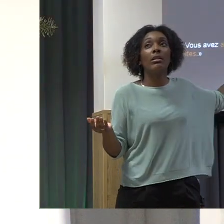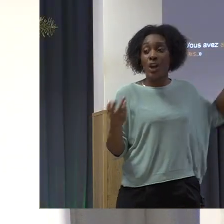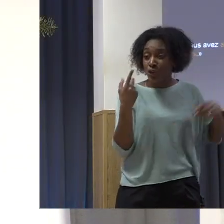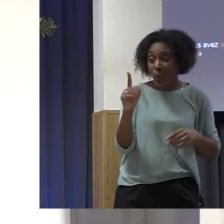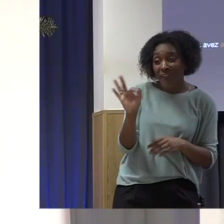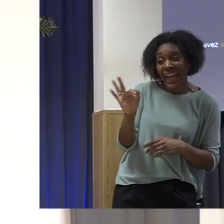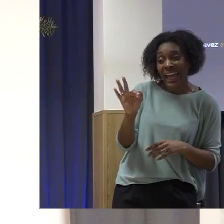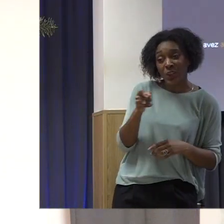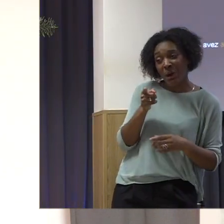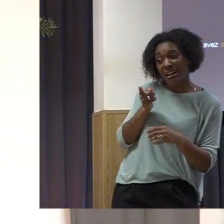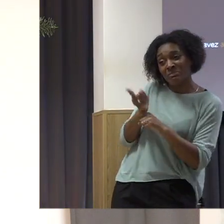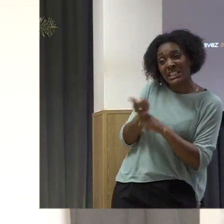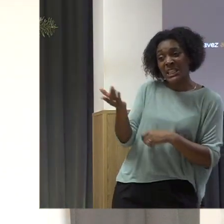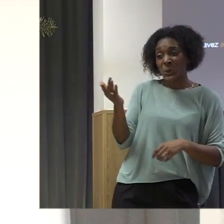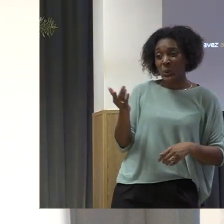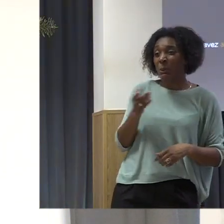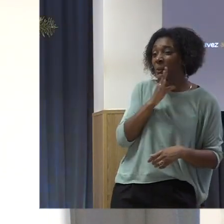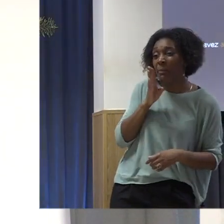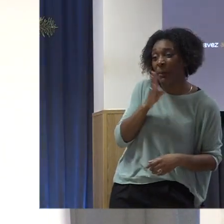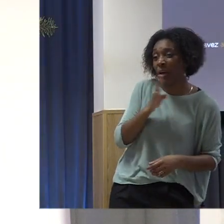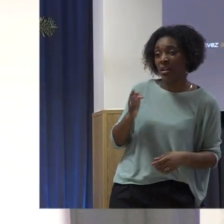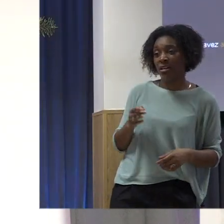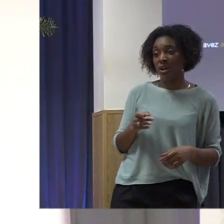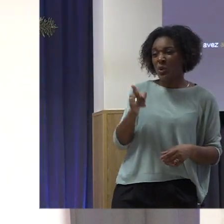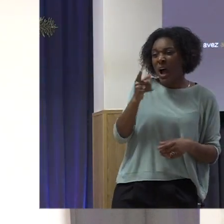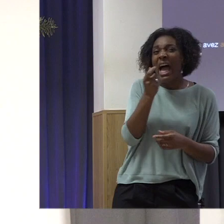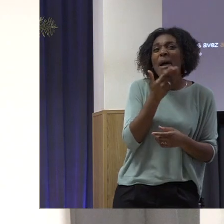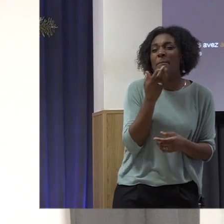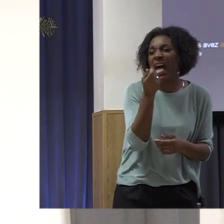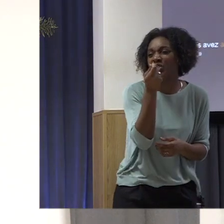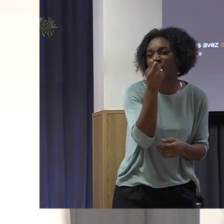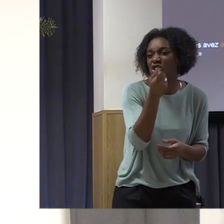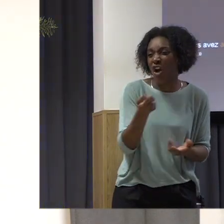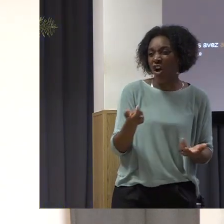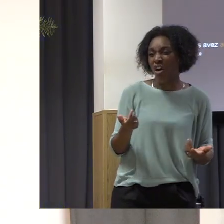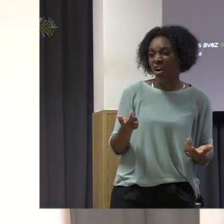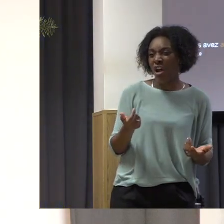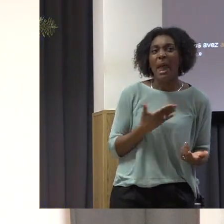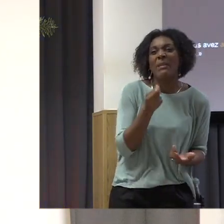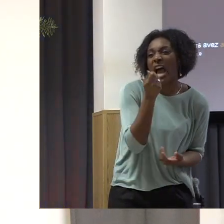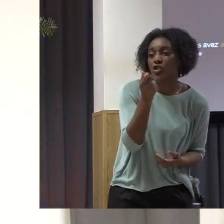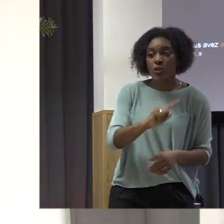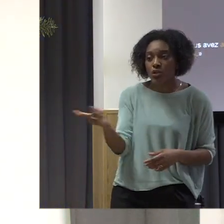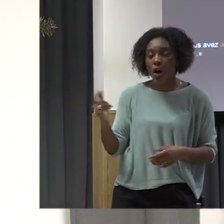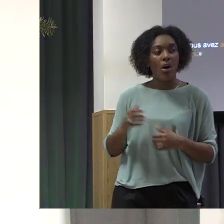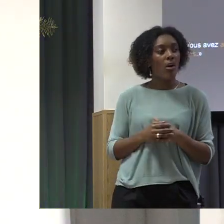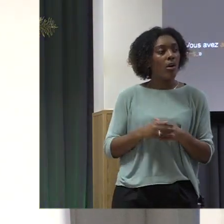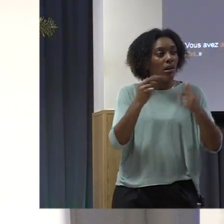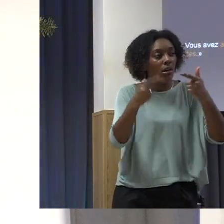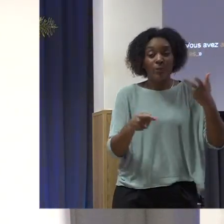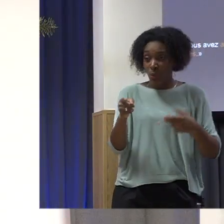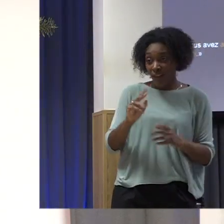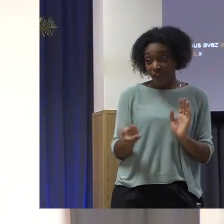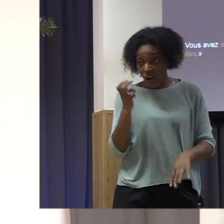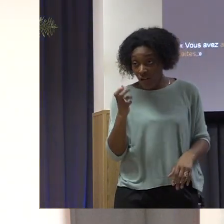frère. N'ayez pas un esprit de cupidité à avoir l'amour de l'argent, n'ayez pas un esprit de